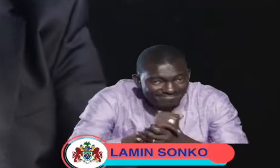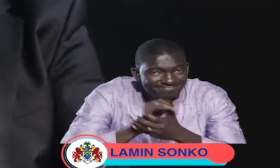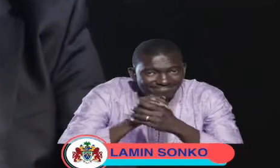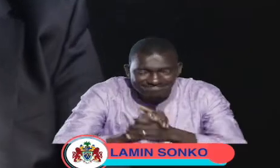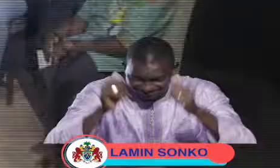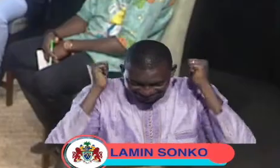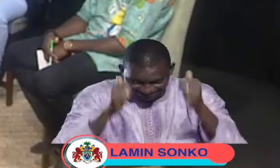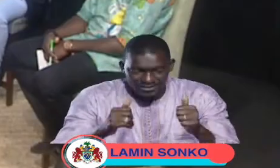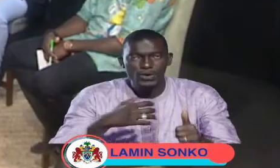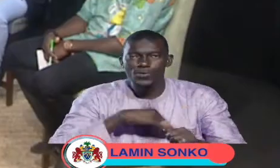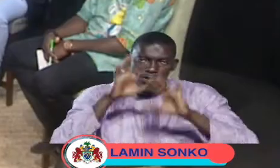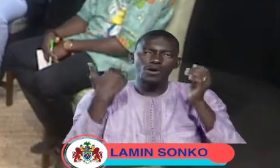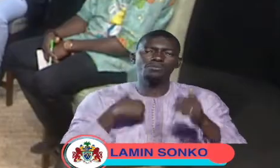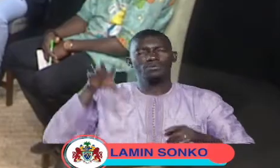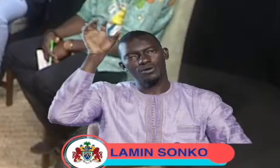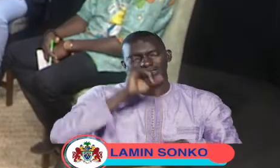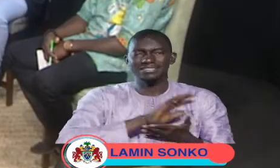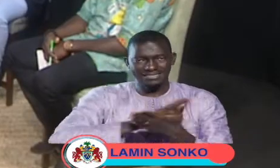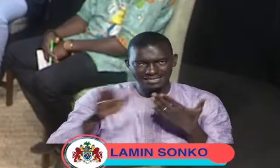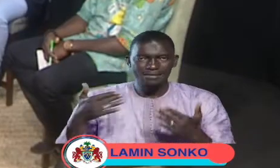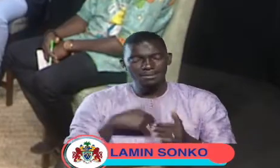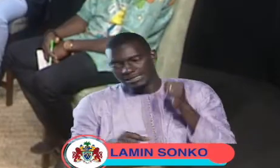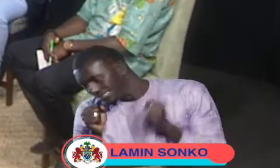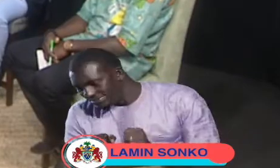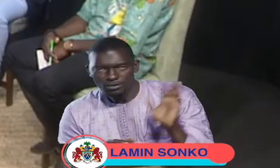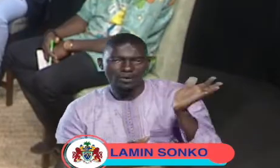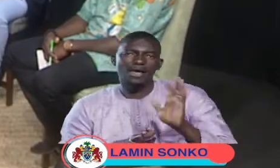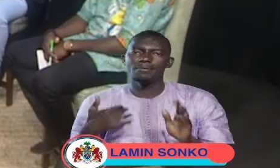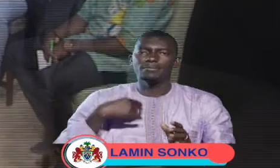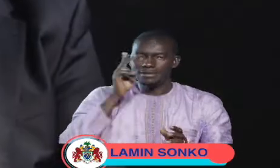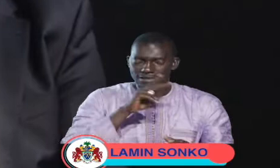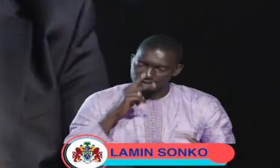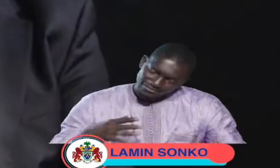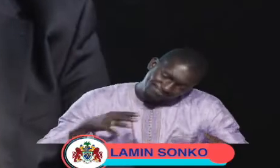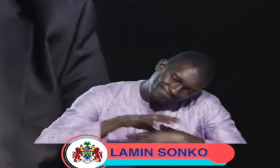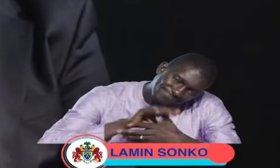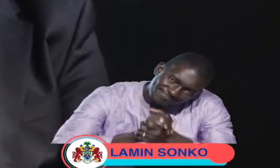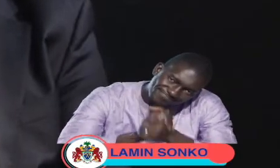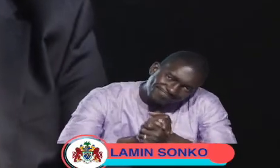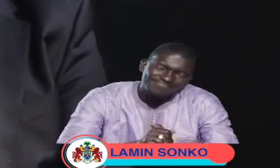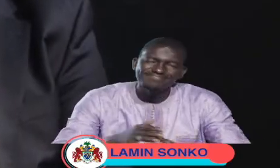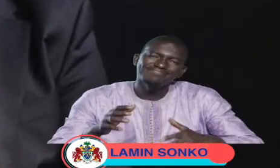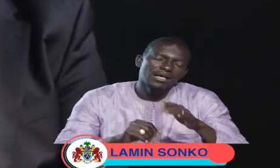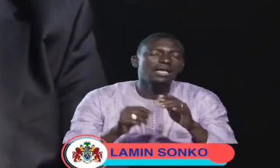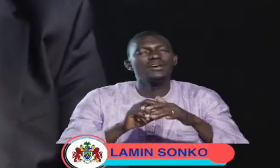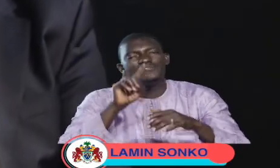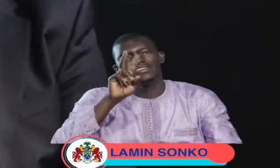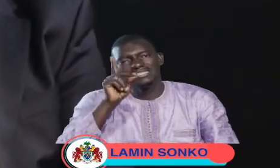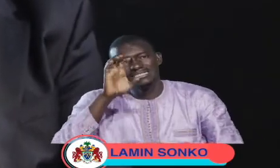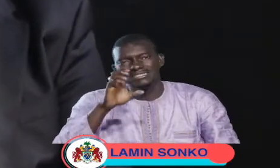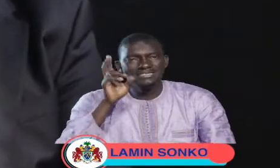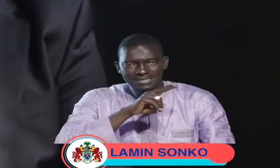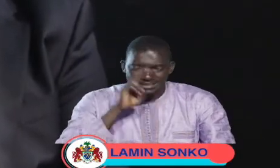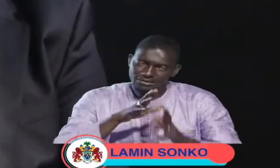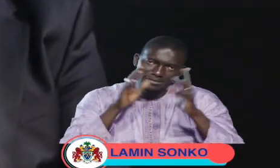bëgg ku nekk def nit ñi buñu leen daw dekk borom dekk itam nañu dimbalé ci loolu ak am vidis itam nañu dimbalé ci loolu